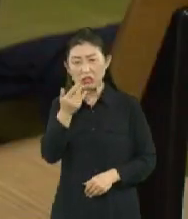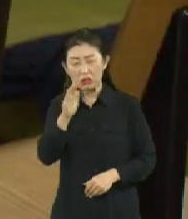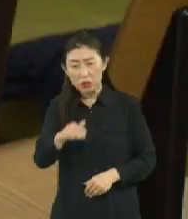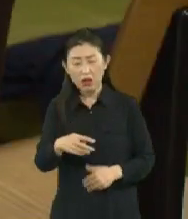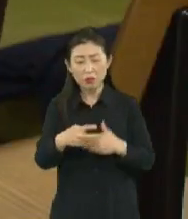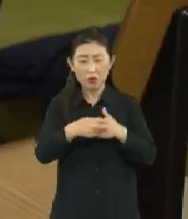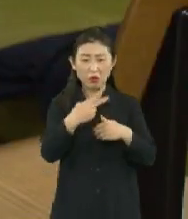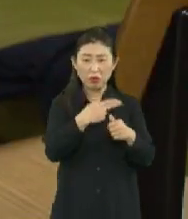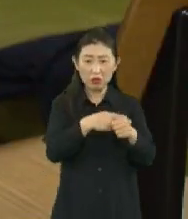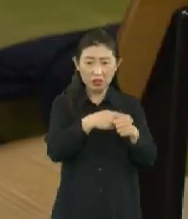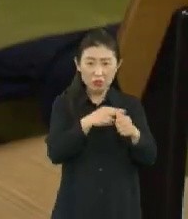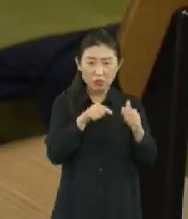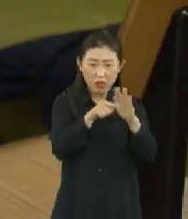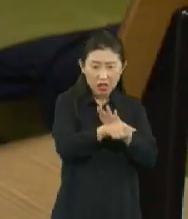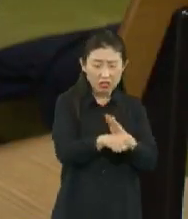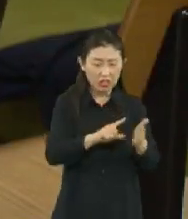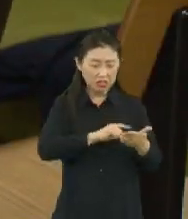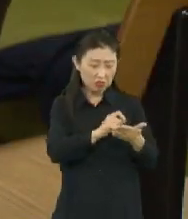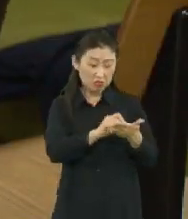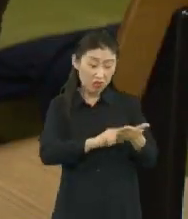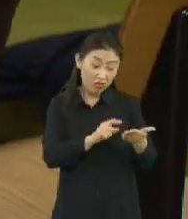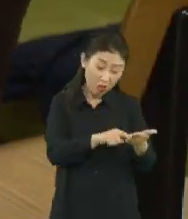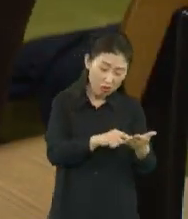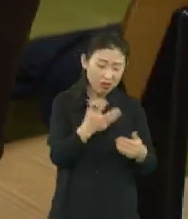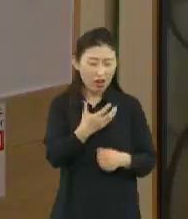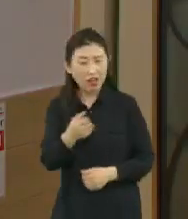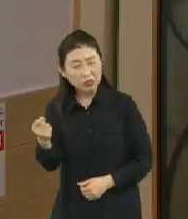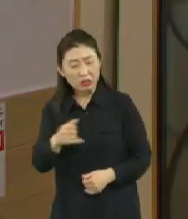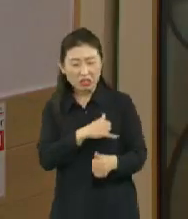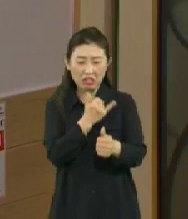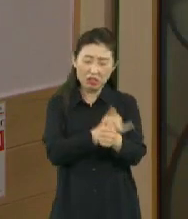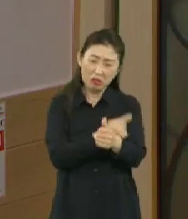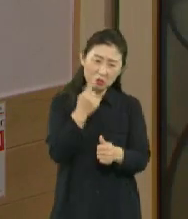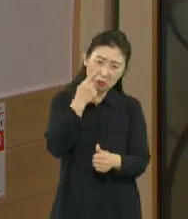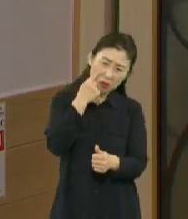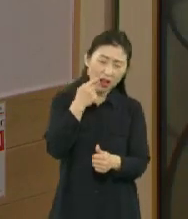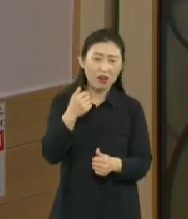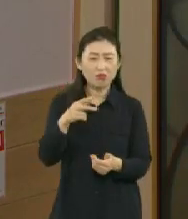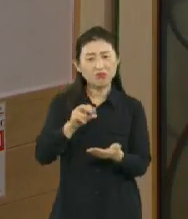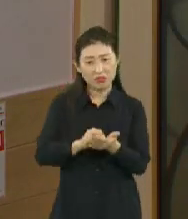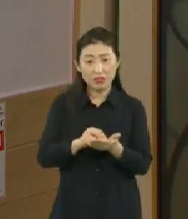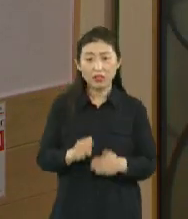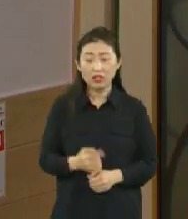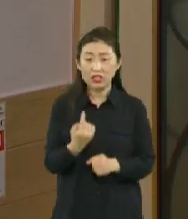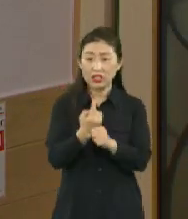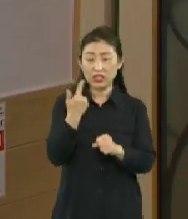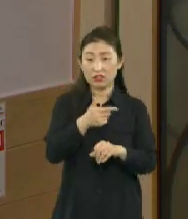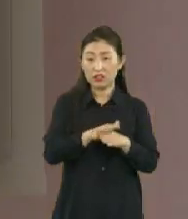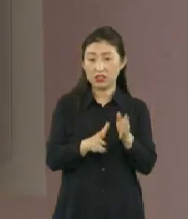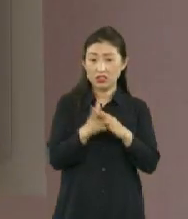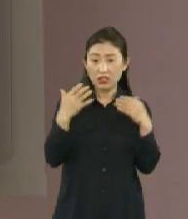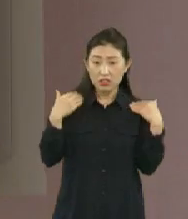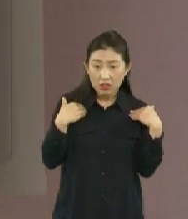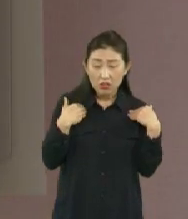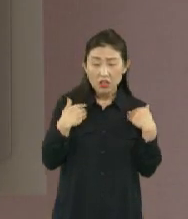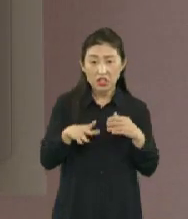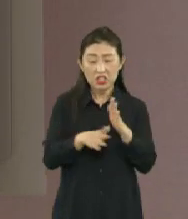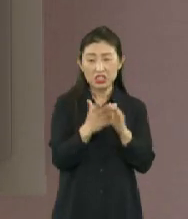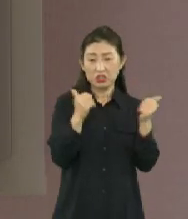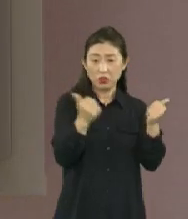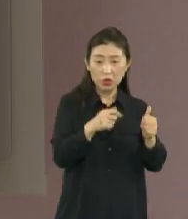보건실에서 이름을 적고 사용해야 하는 경우가 많아 인권 차원에서 문제가 됐었습니다. 지난해 대전시에선